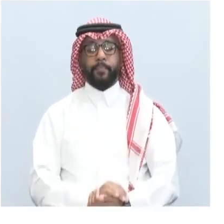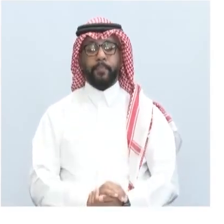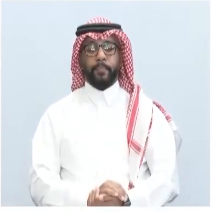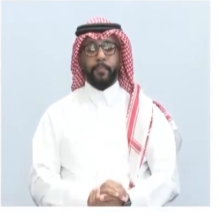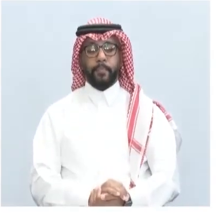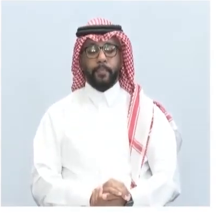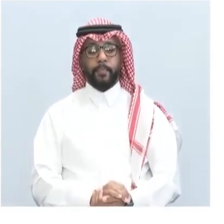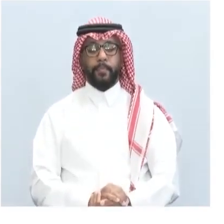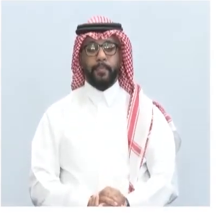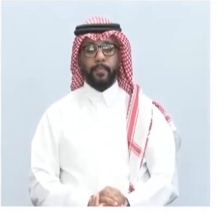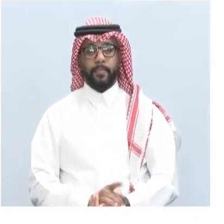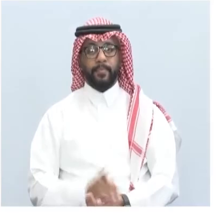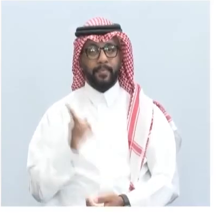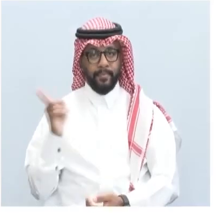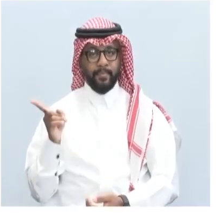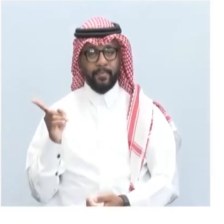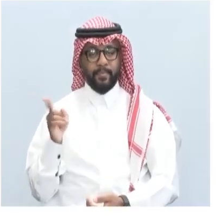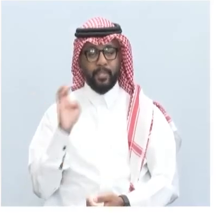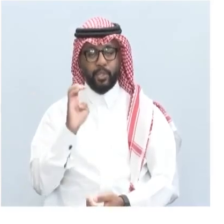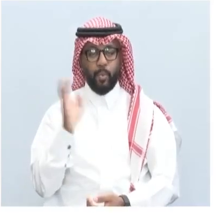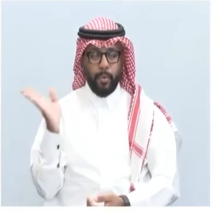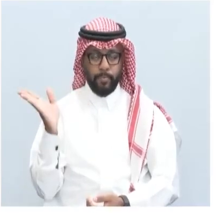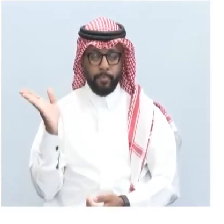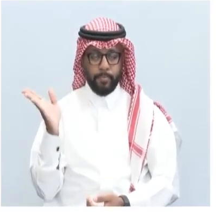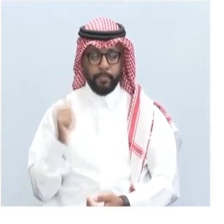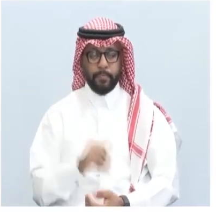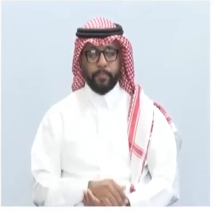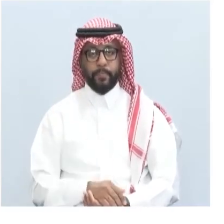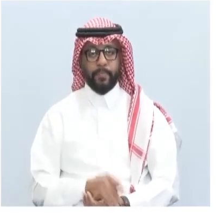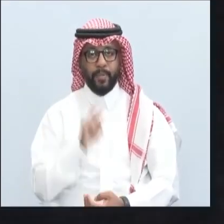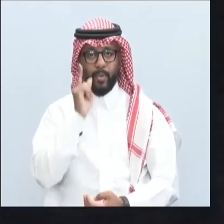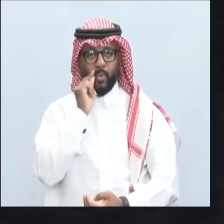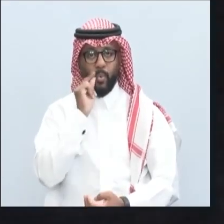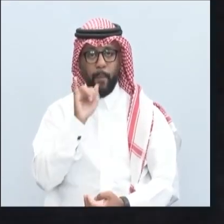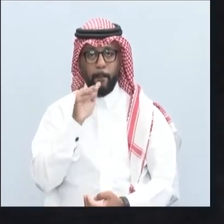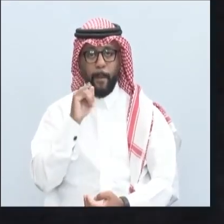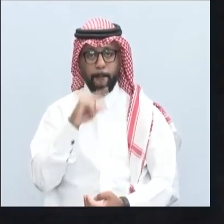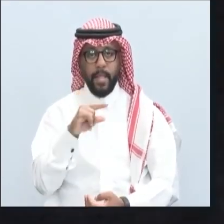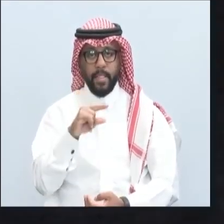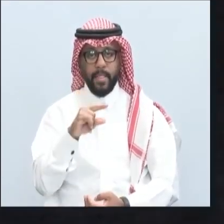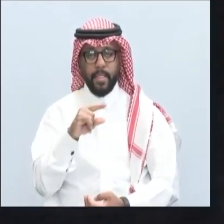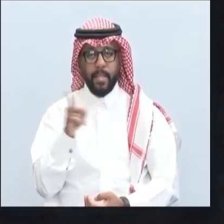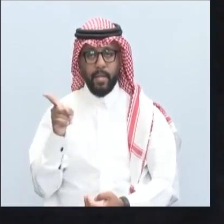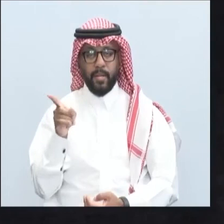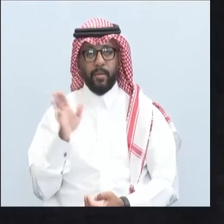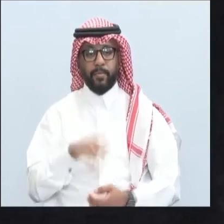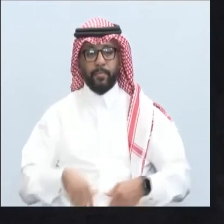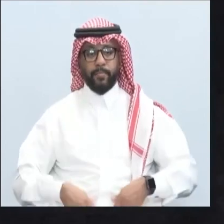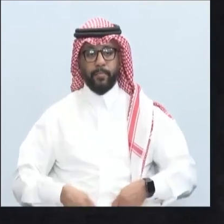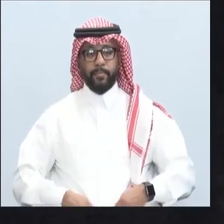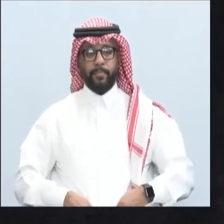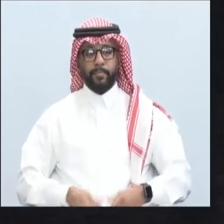فهذا هو جواب حاله او موقف محمد الذي وقع